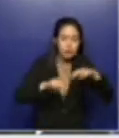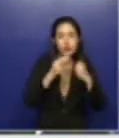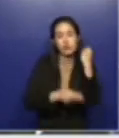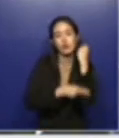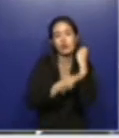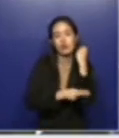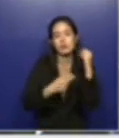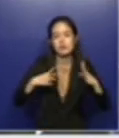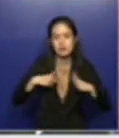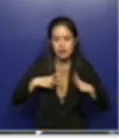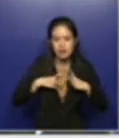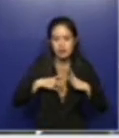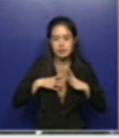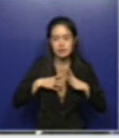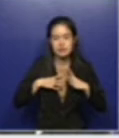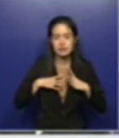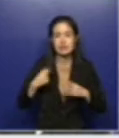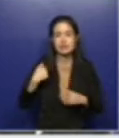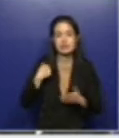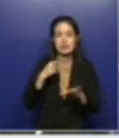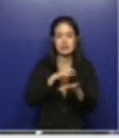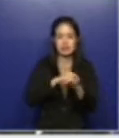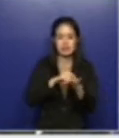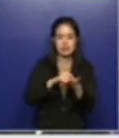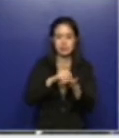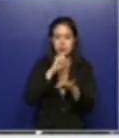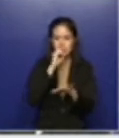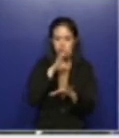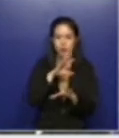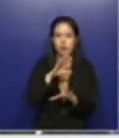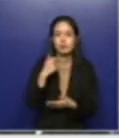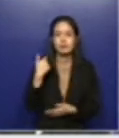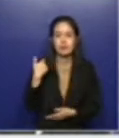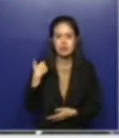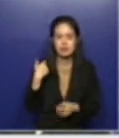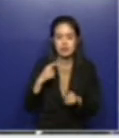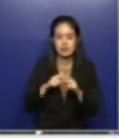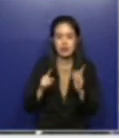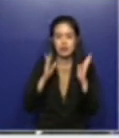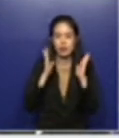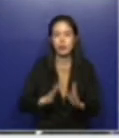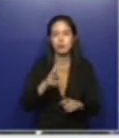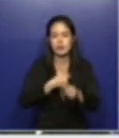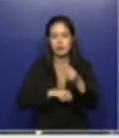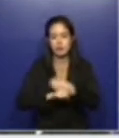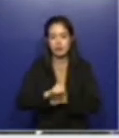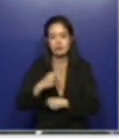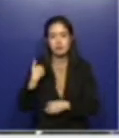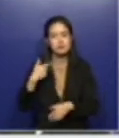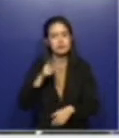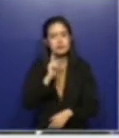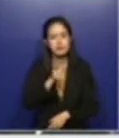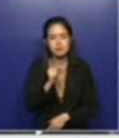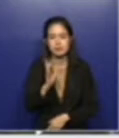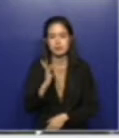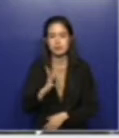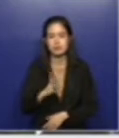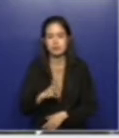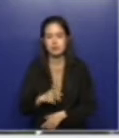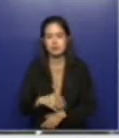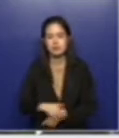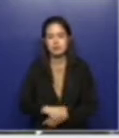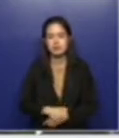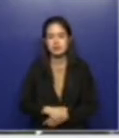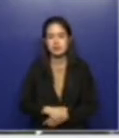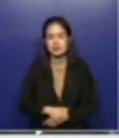บสิครับคุณเขียนไว้แต่การปฏิบัติคนปฏิบัติไม่ปฏิบัติตามระบบขาดการ